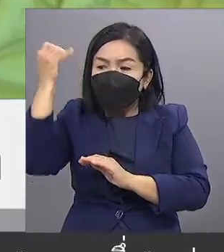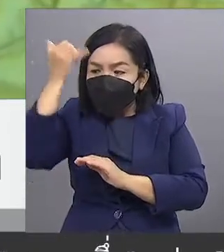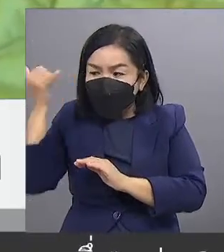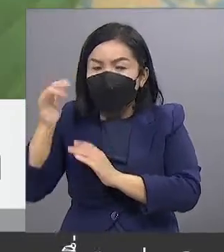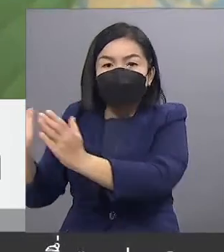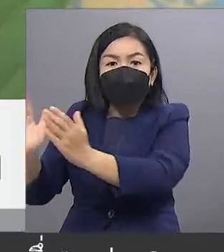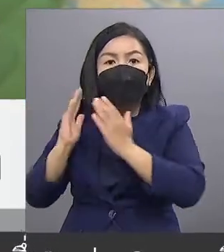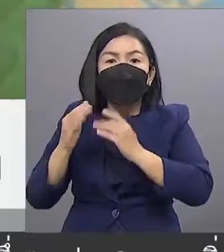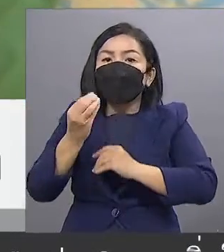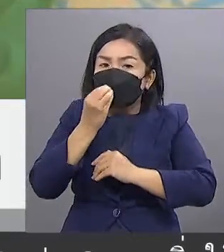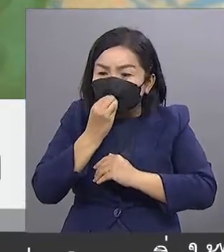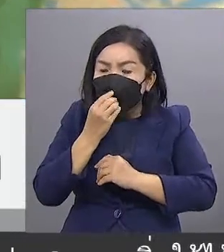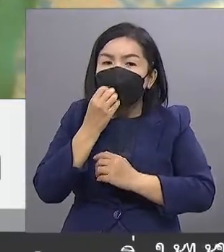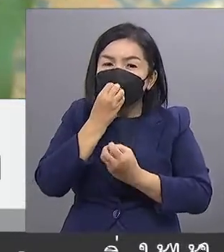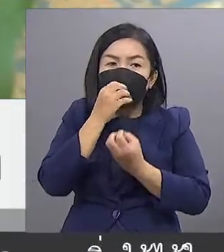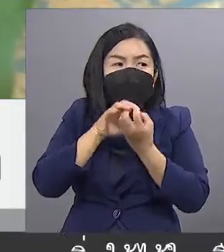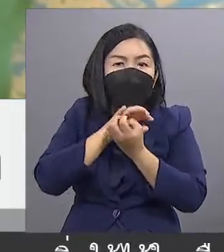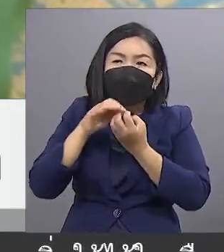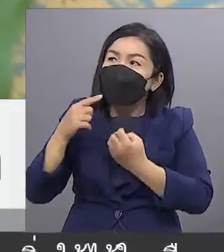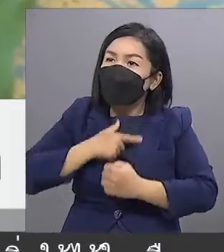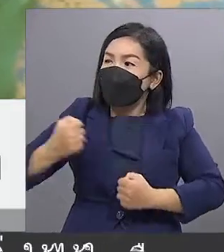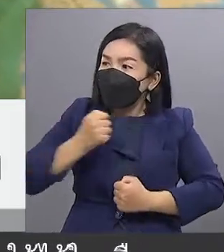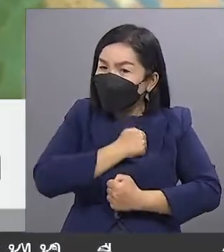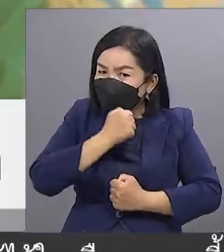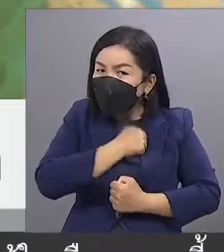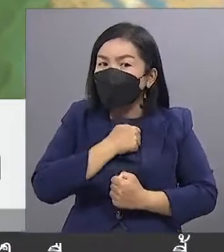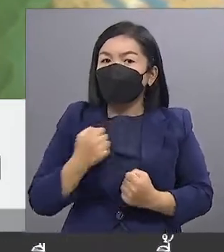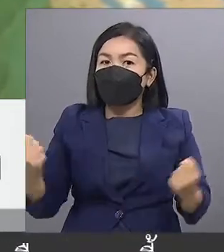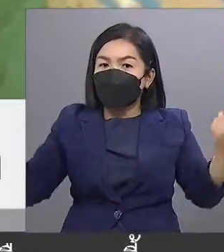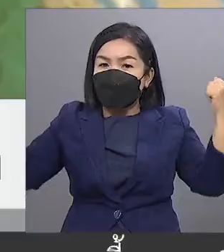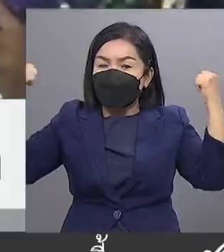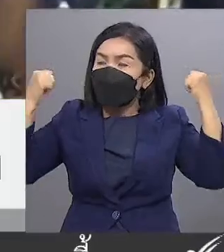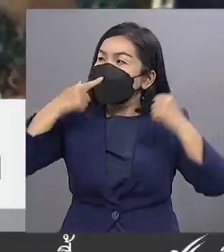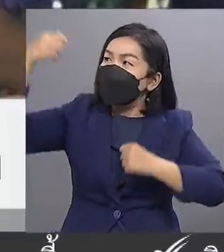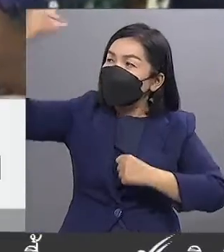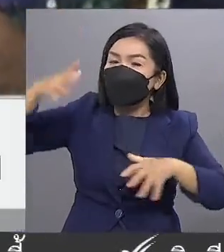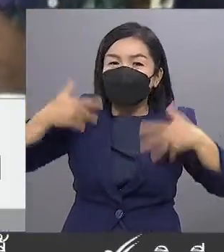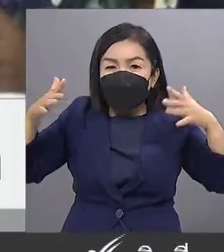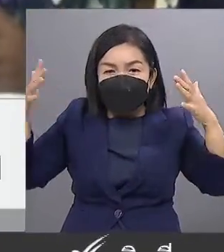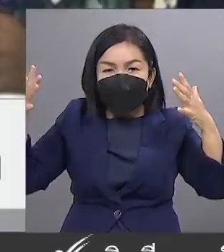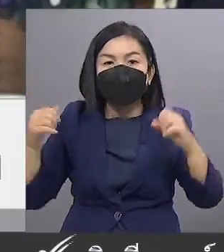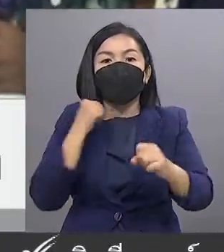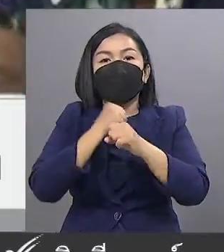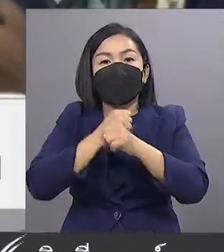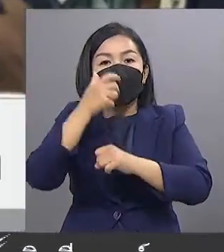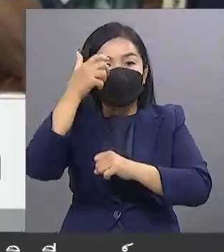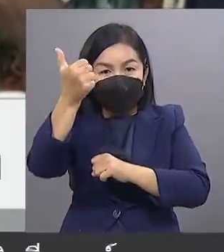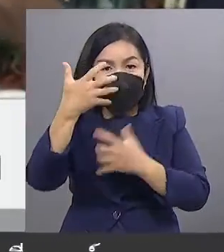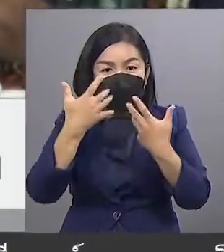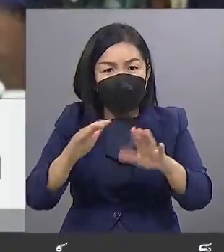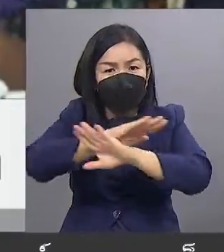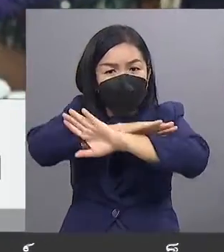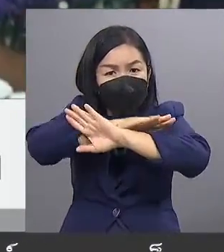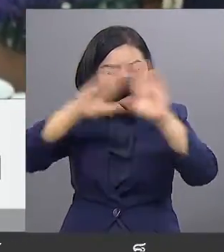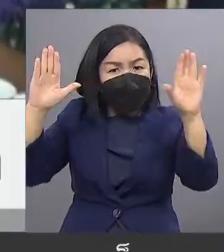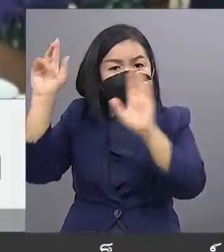แล้วก็กลายเป็นพืชที่ใช้ในวิถีชีวิตไปการปลดล็อคเป็นสัญญาณที่ดีแล้วก็เชื่อว่า